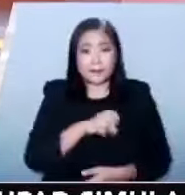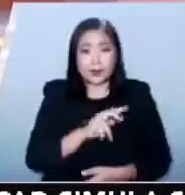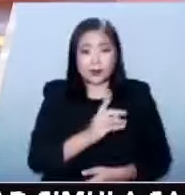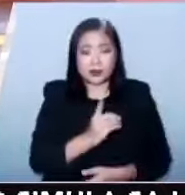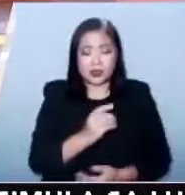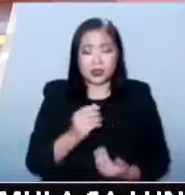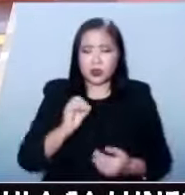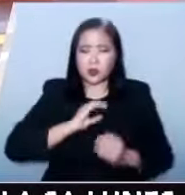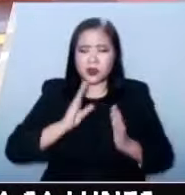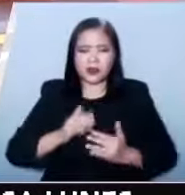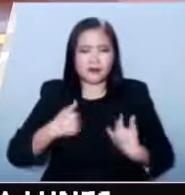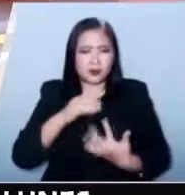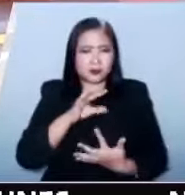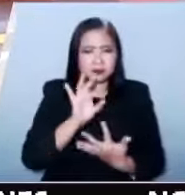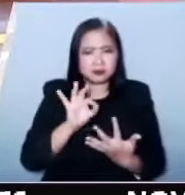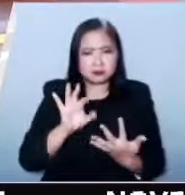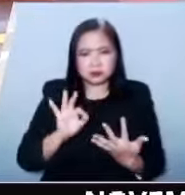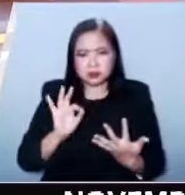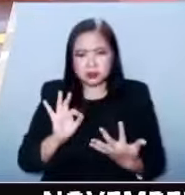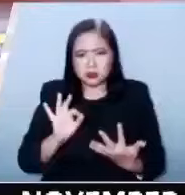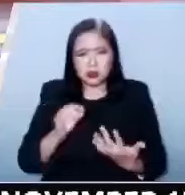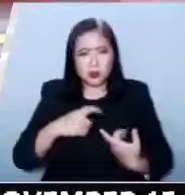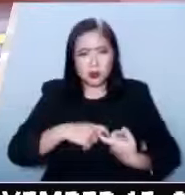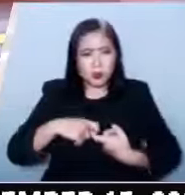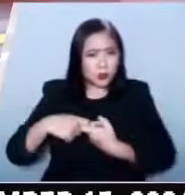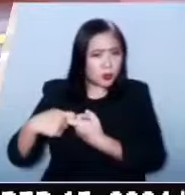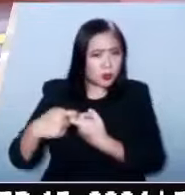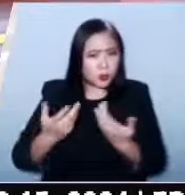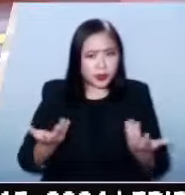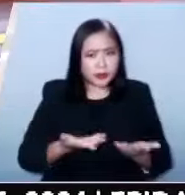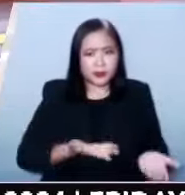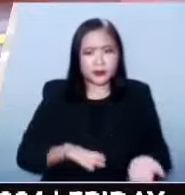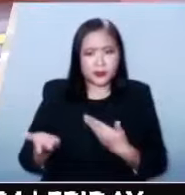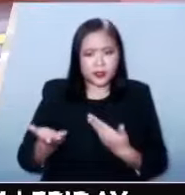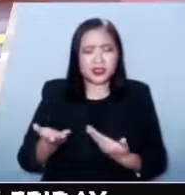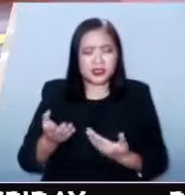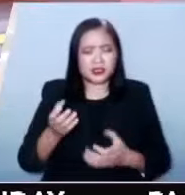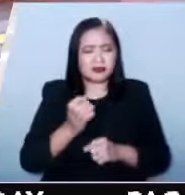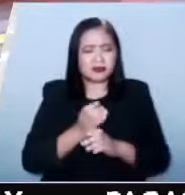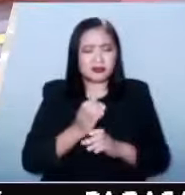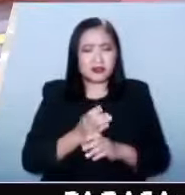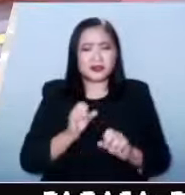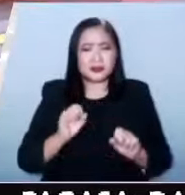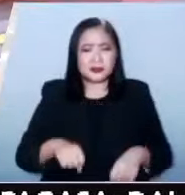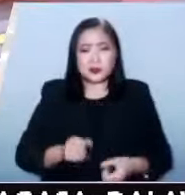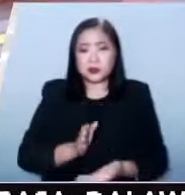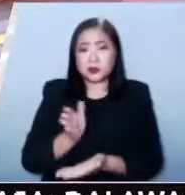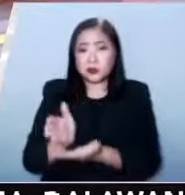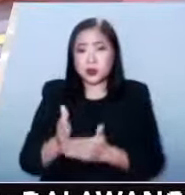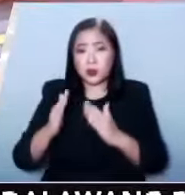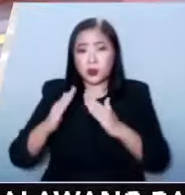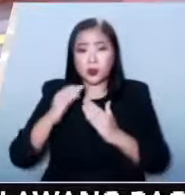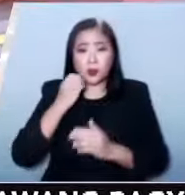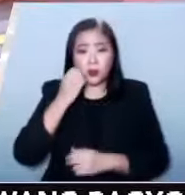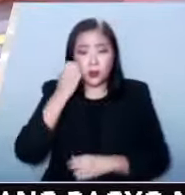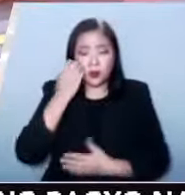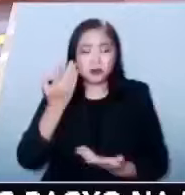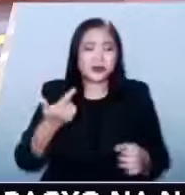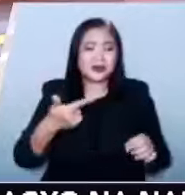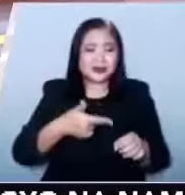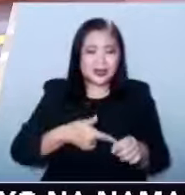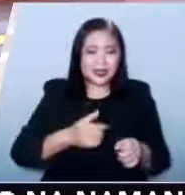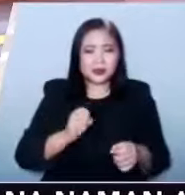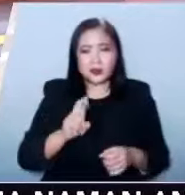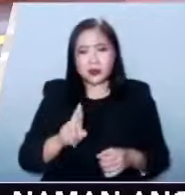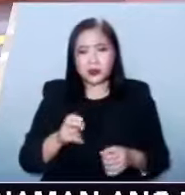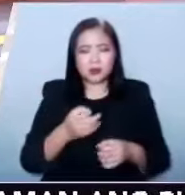mga sasakyan matuto kung saan dadalhin ang kanilang sasakyan. Pwede po itong idiretso sa kanilang bahay, sa gas station o mga auto repair shop.